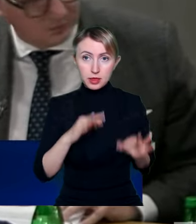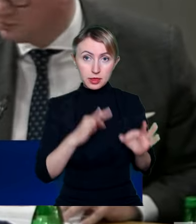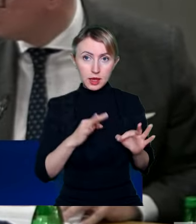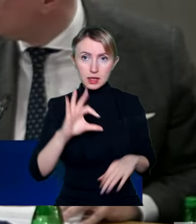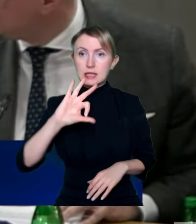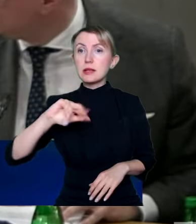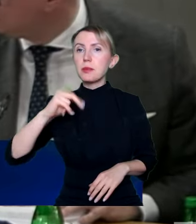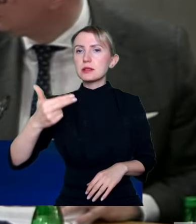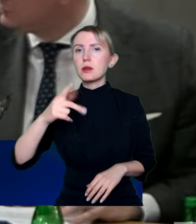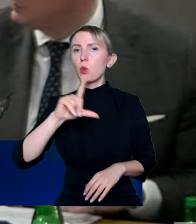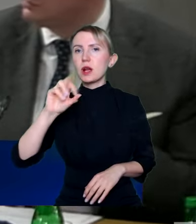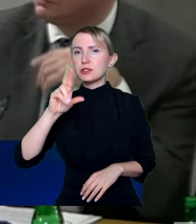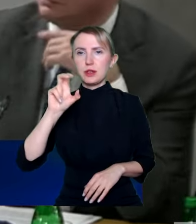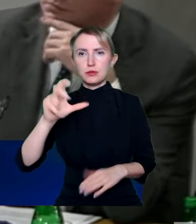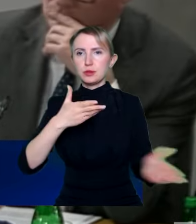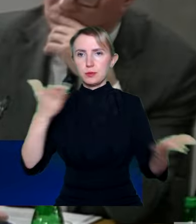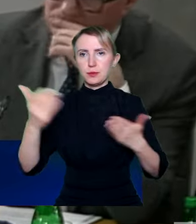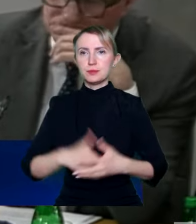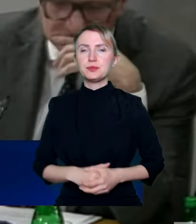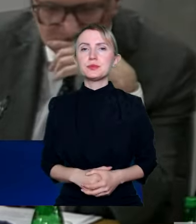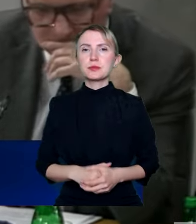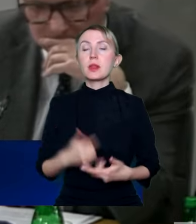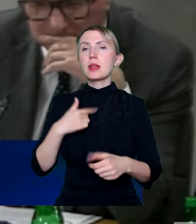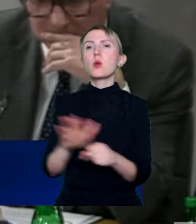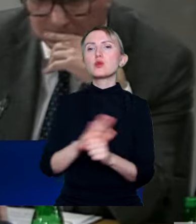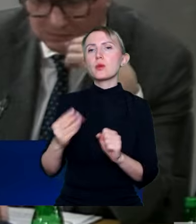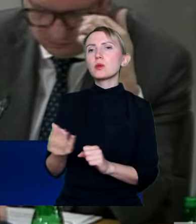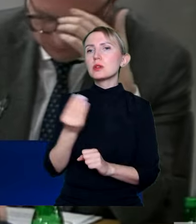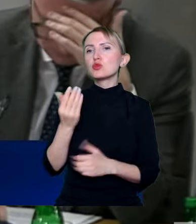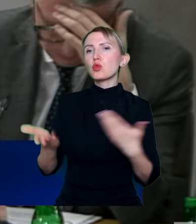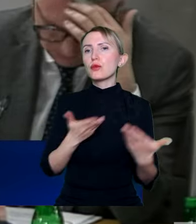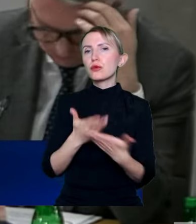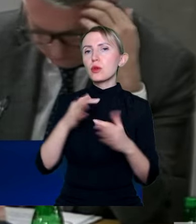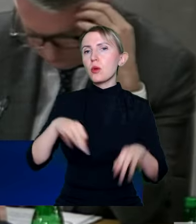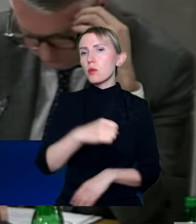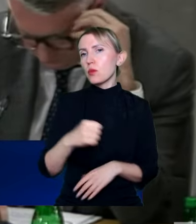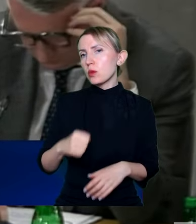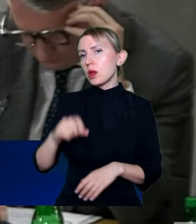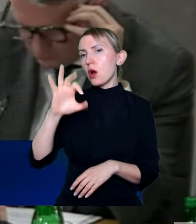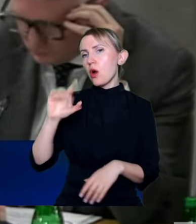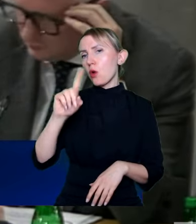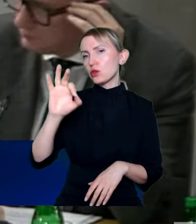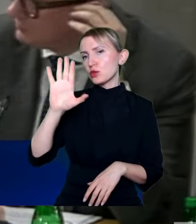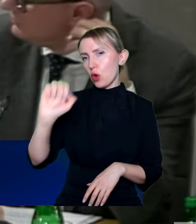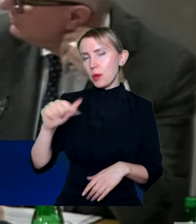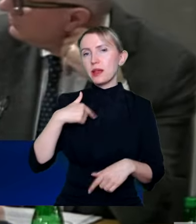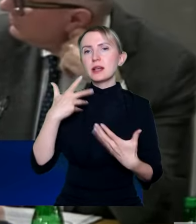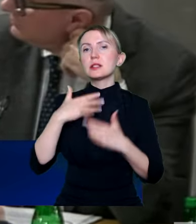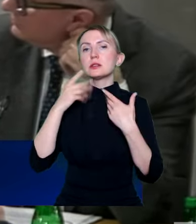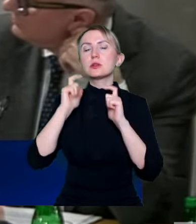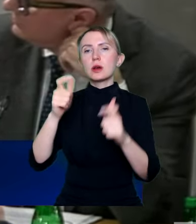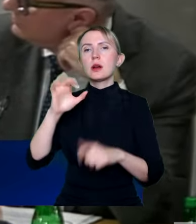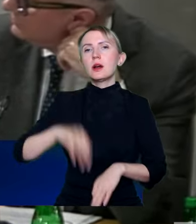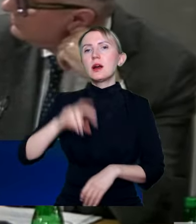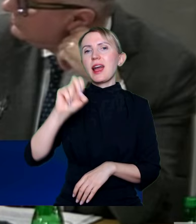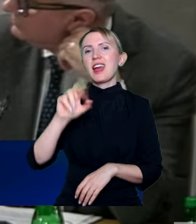Sebastian Łukaszewicz. Bardzo proszę. W uzupełnieniu pani przewodnicząca do wniosku posła Jacka Ozdoby chciałbym zgłosić pana Adama Hertle,